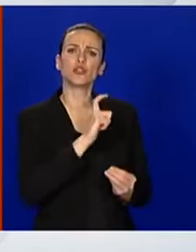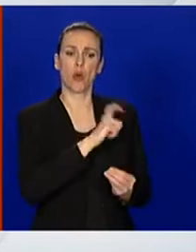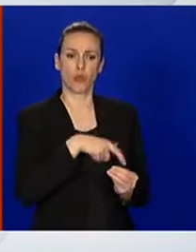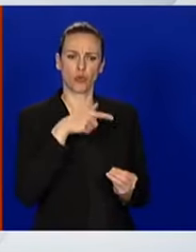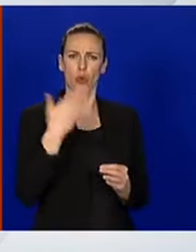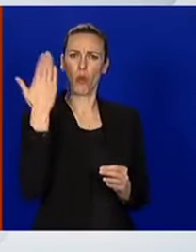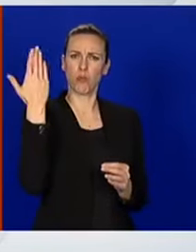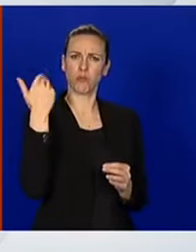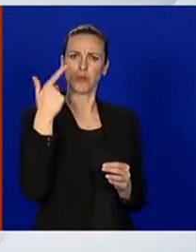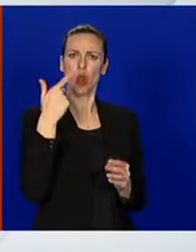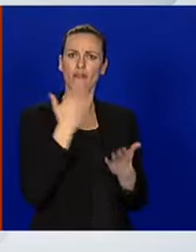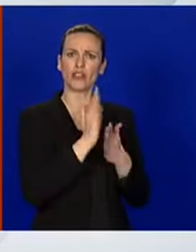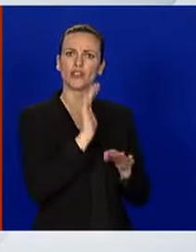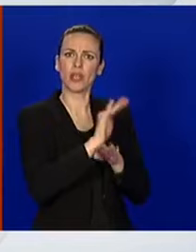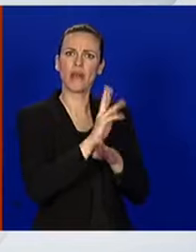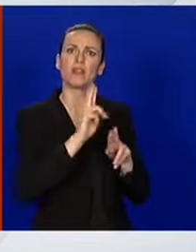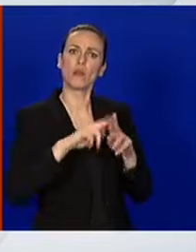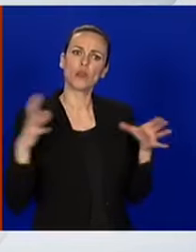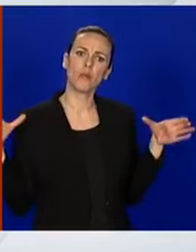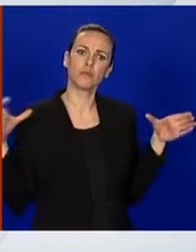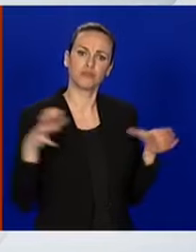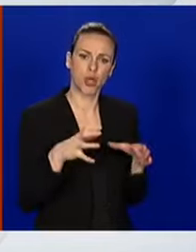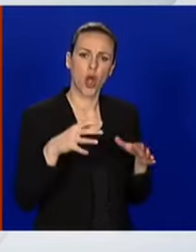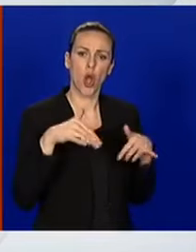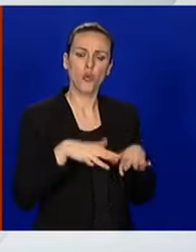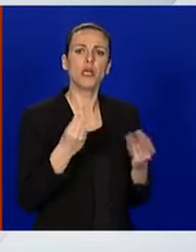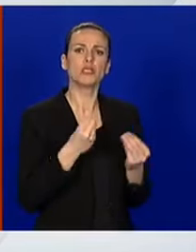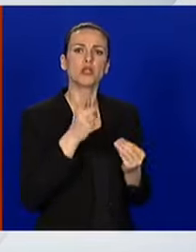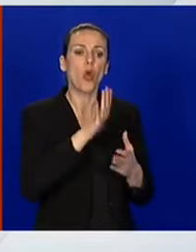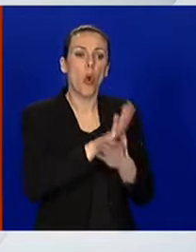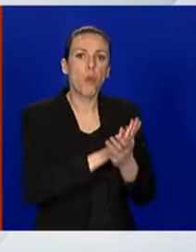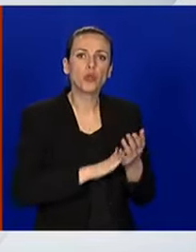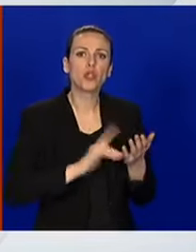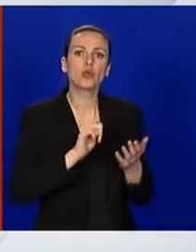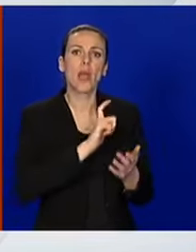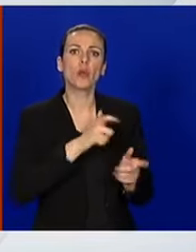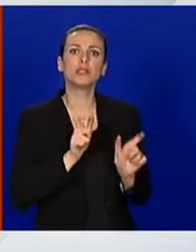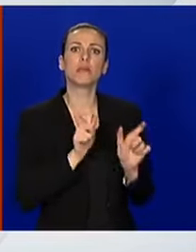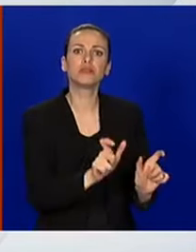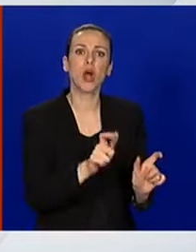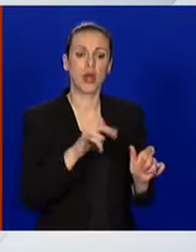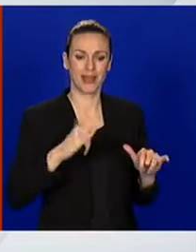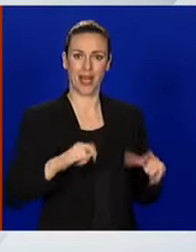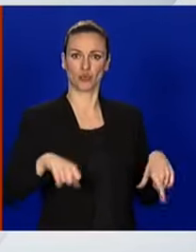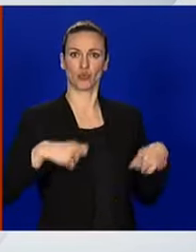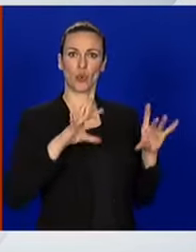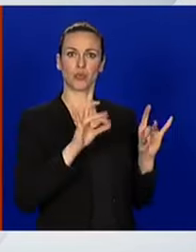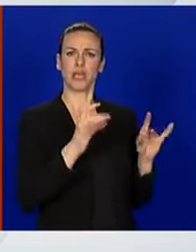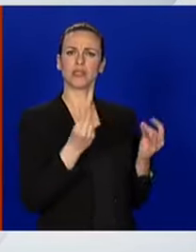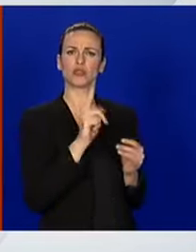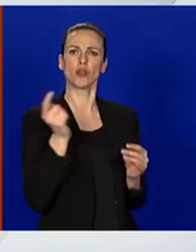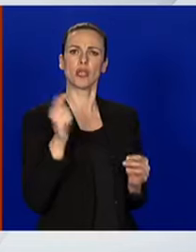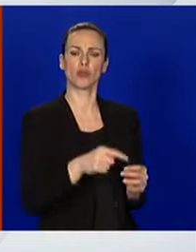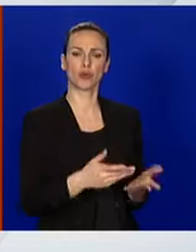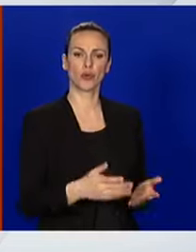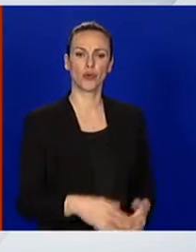bilo najavljeno okupljanje, nije već u startu bila tamo danas ujutro u 10?